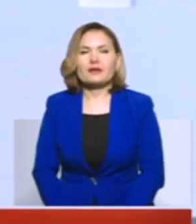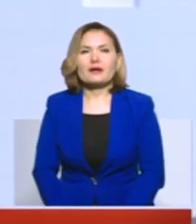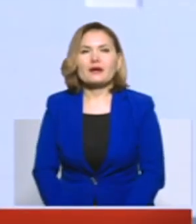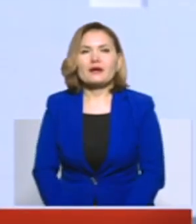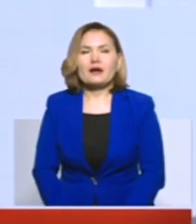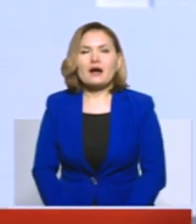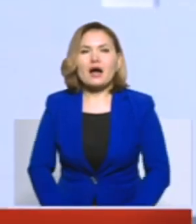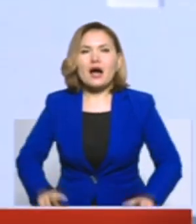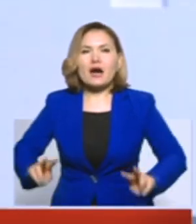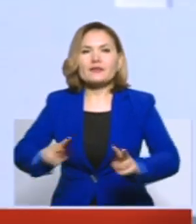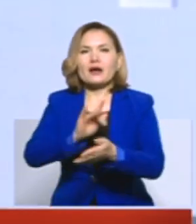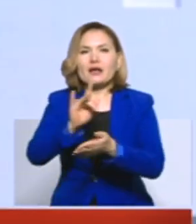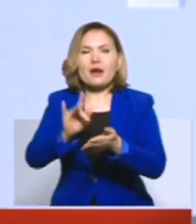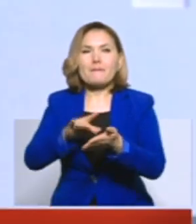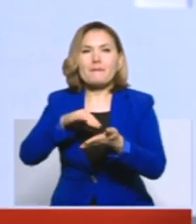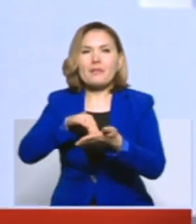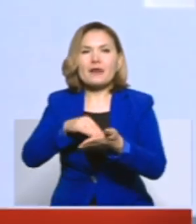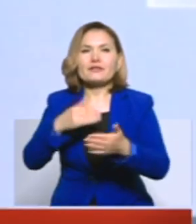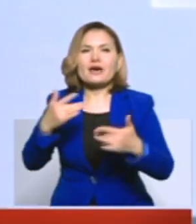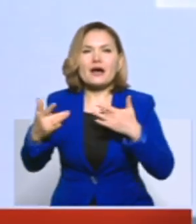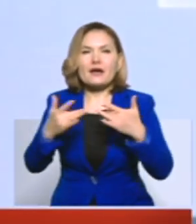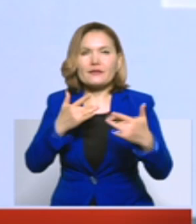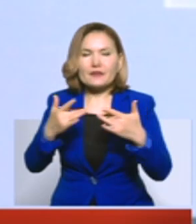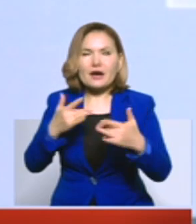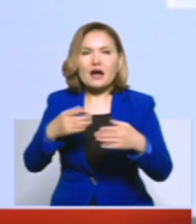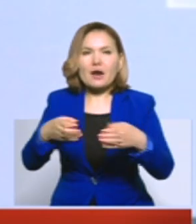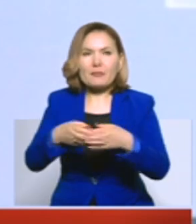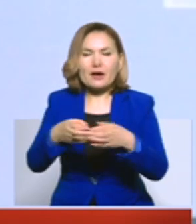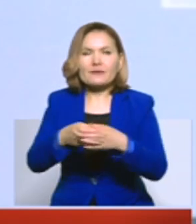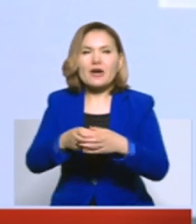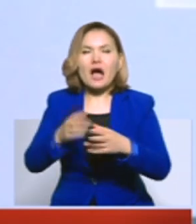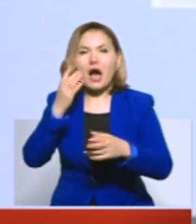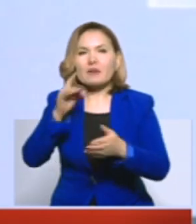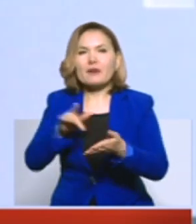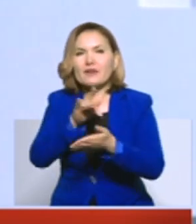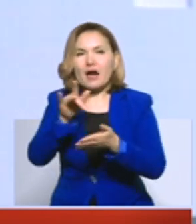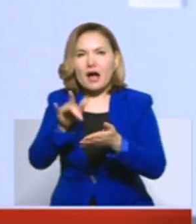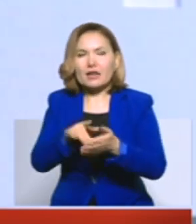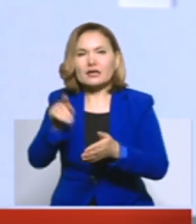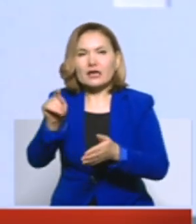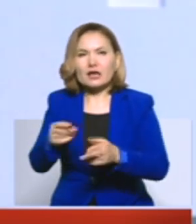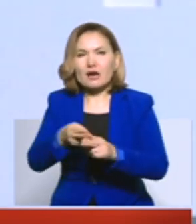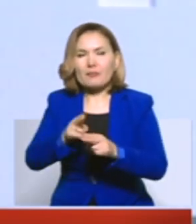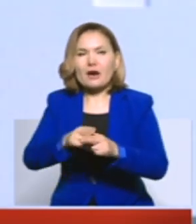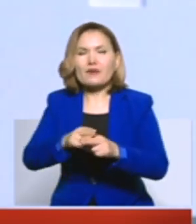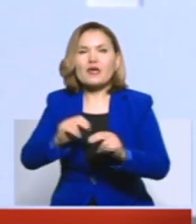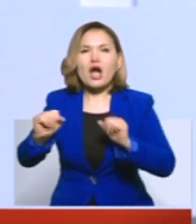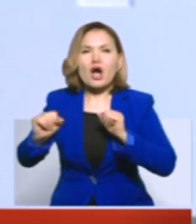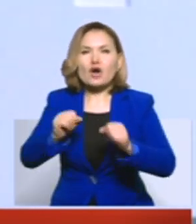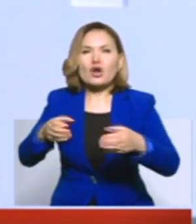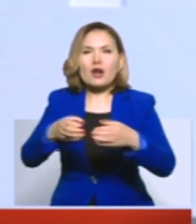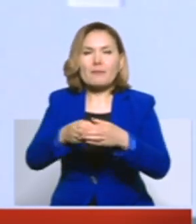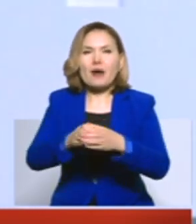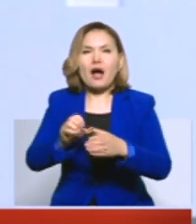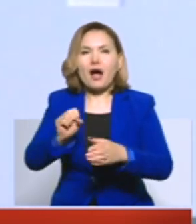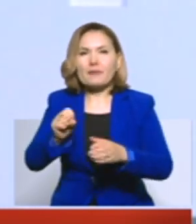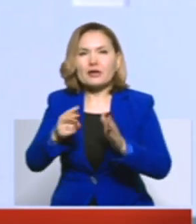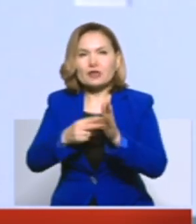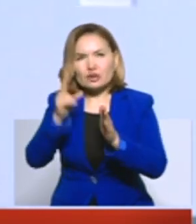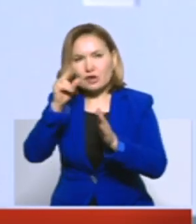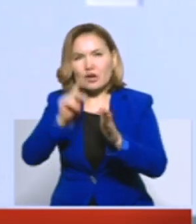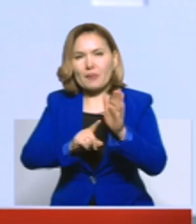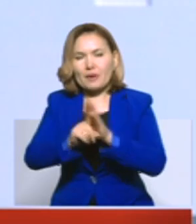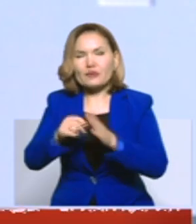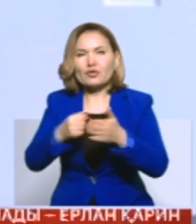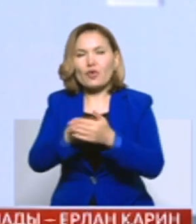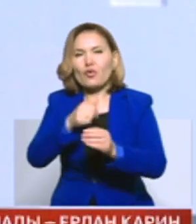Хабар соңында тағы бір ақпарат. Астана балет театры Алматы Сиета сахнасында өнер көрсетеді. Гастрольдік тур сәуірдің 7-сінде басталып,